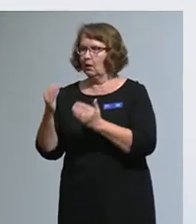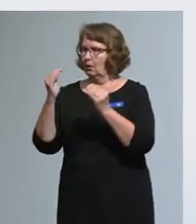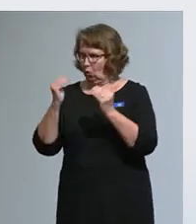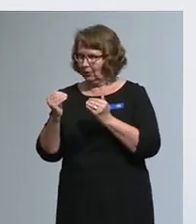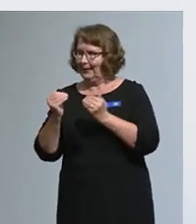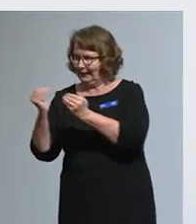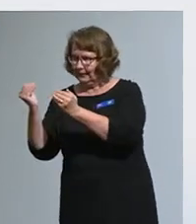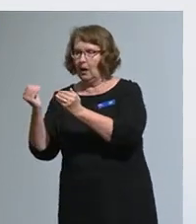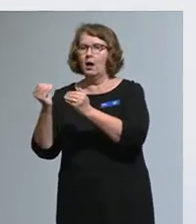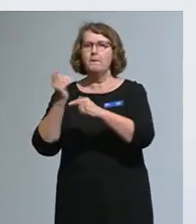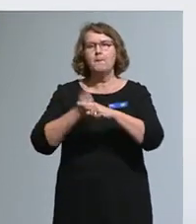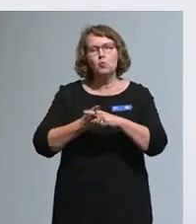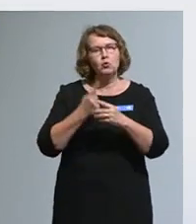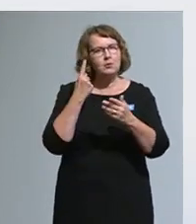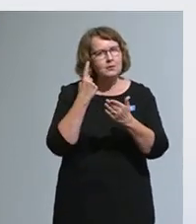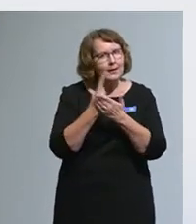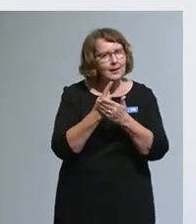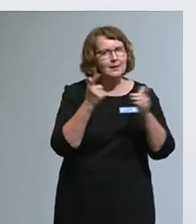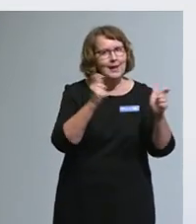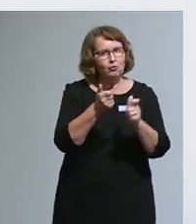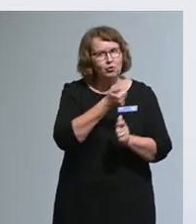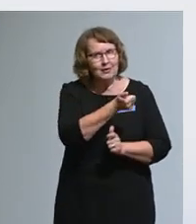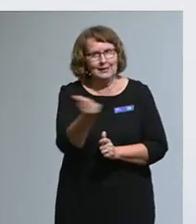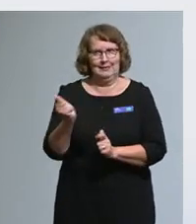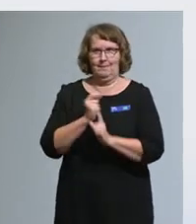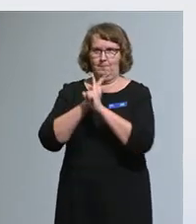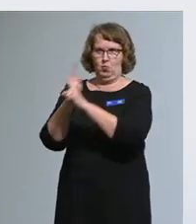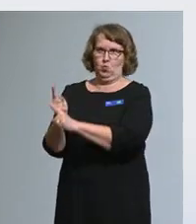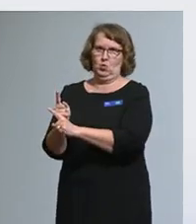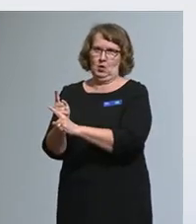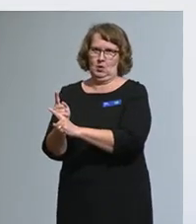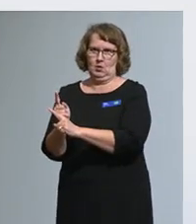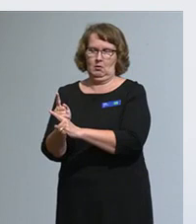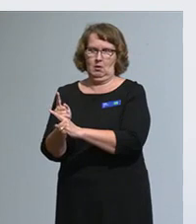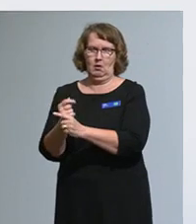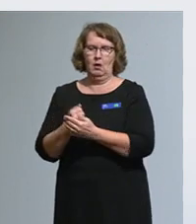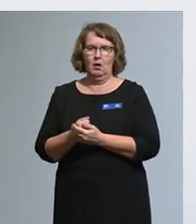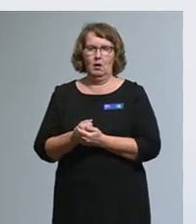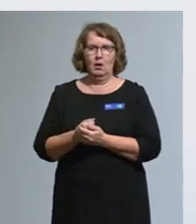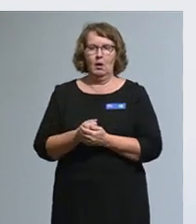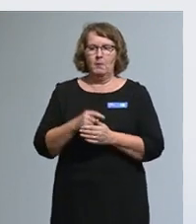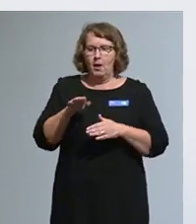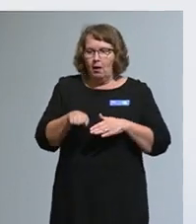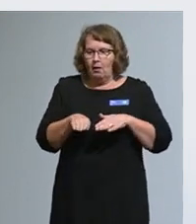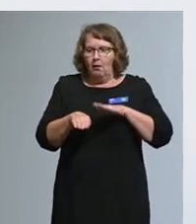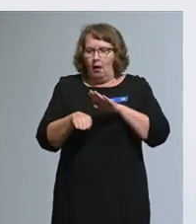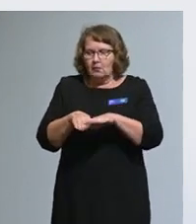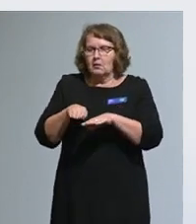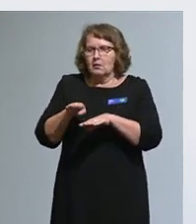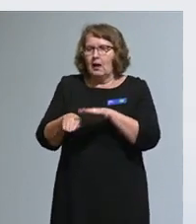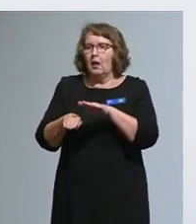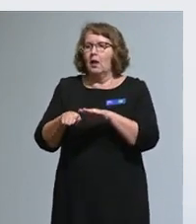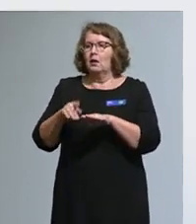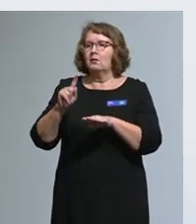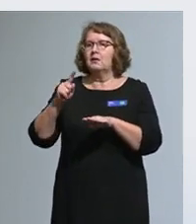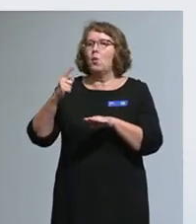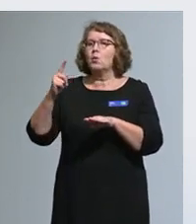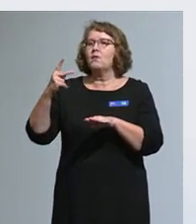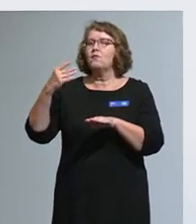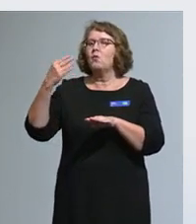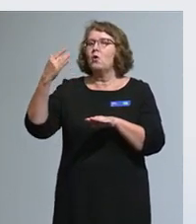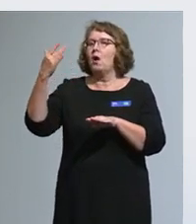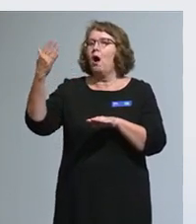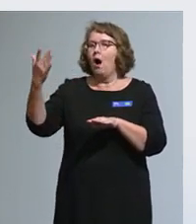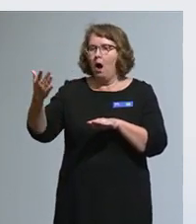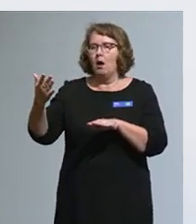mukana. Ja päästään varmaan askelia eteenpäin, jotenka sitten seuraavina vuosina meillä on sitten laajasti